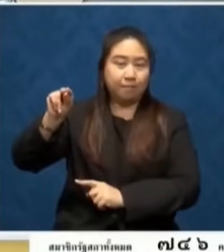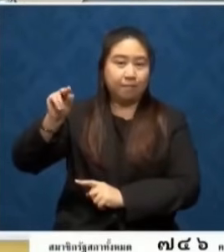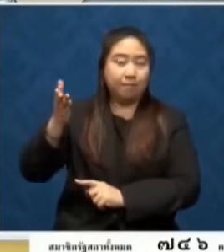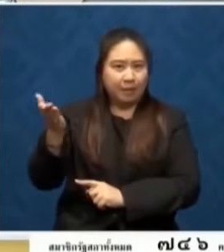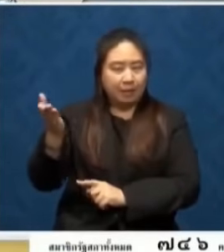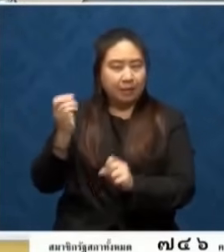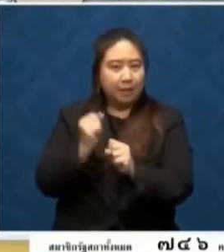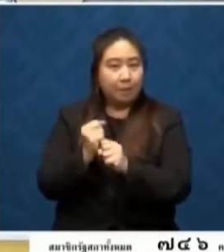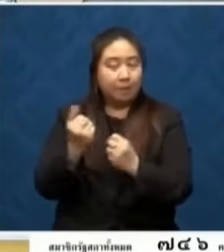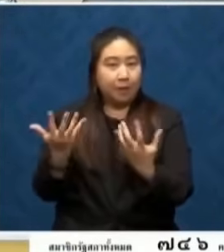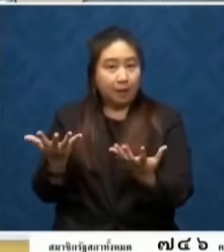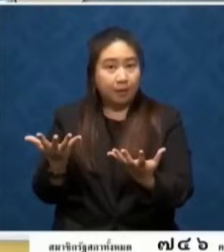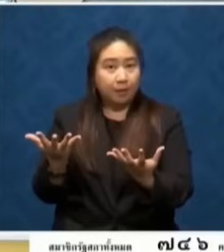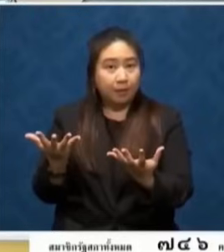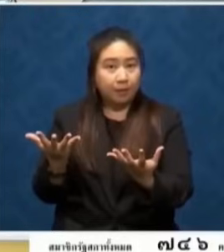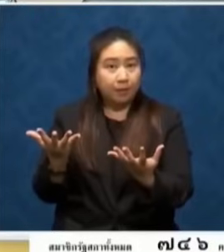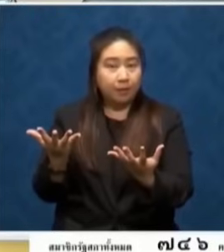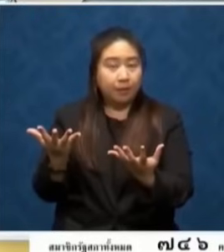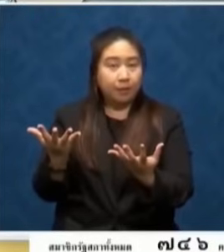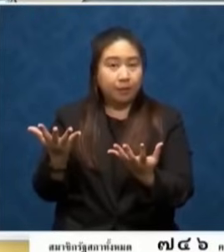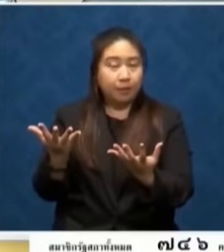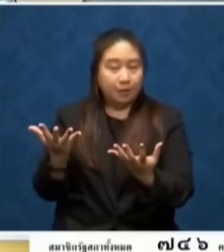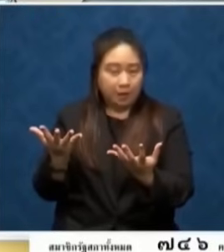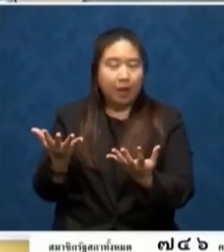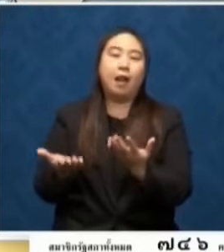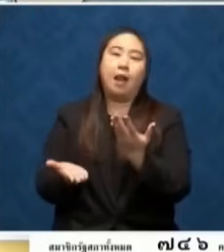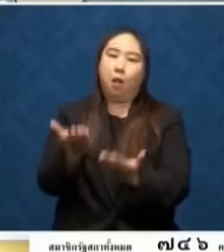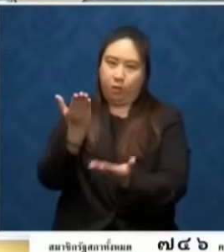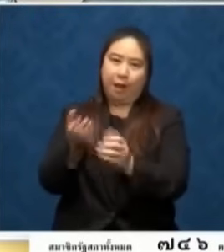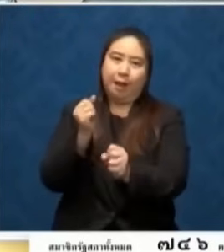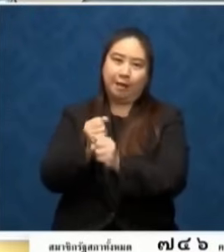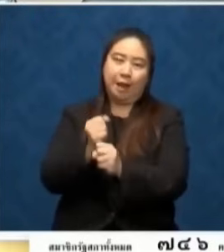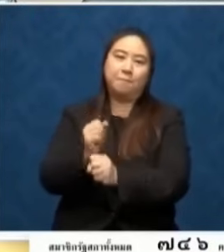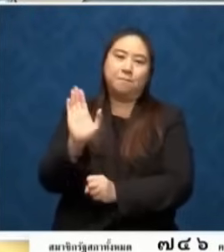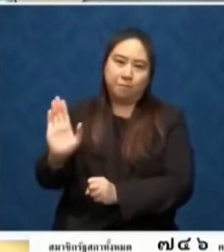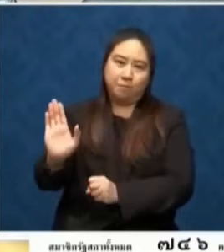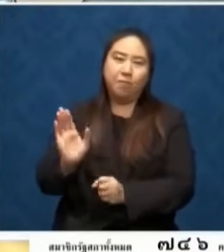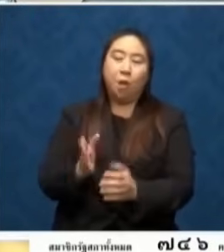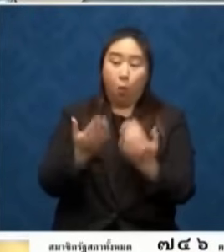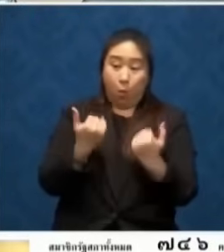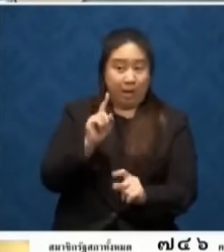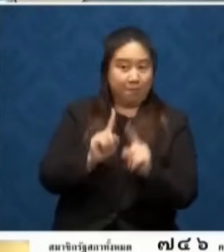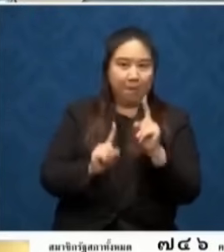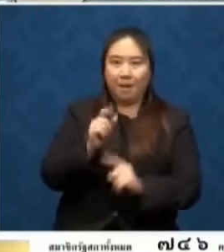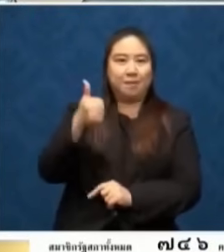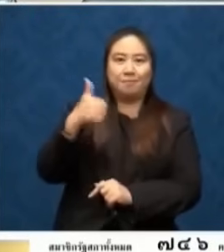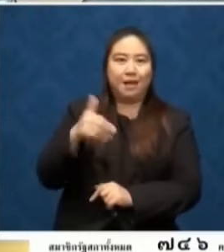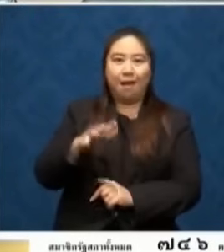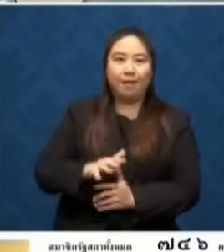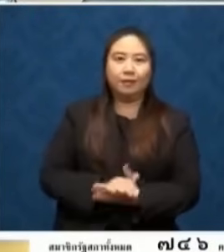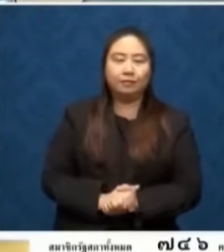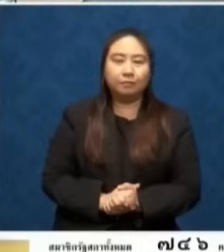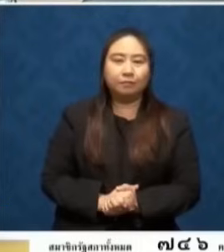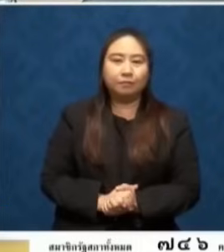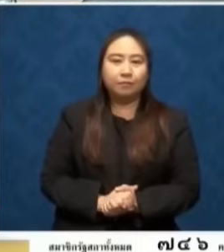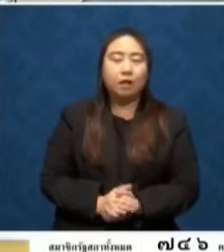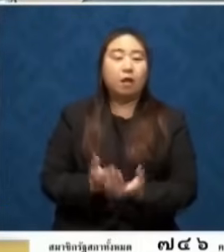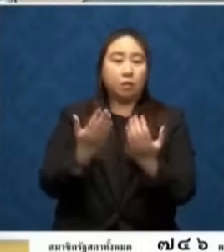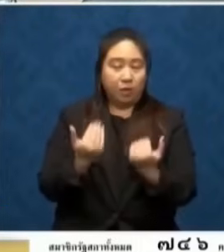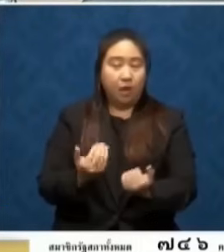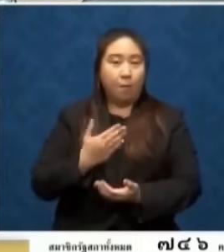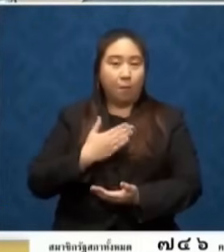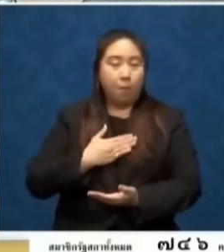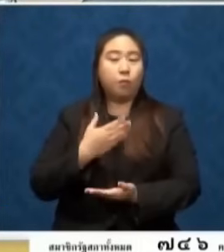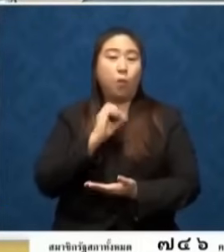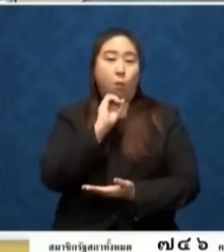ไรจะอยู่ที่ภาคปฏิบัติท่านครับเราไม่อาจสมารถวัดวันนี้ได้ดังนั้นผมจึงต้องกราบเรียนท่าน